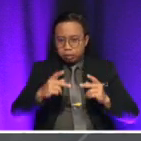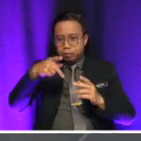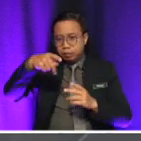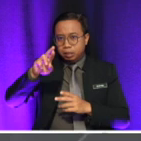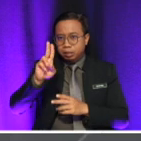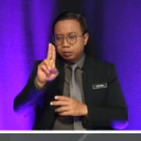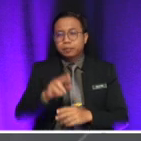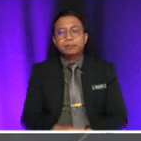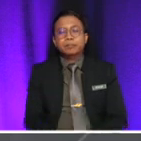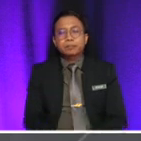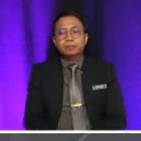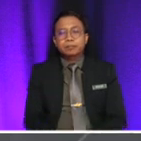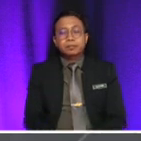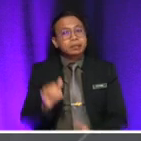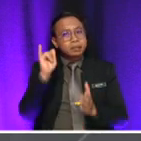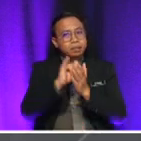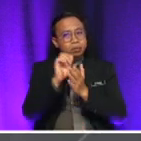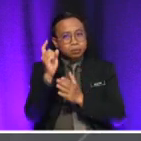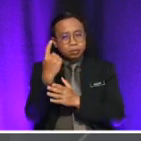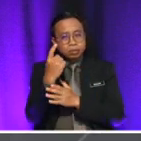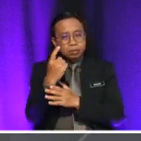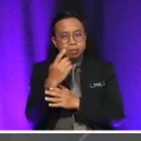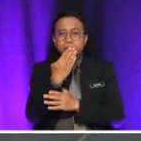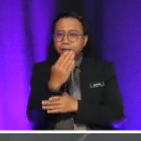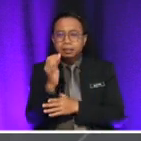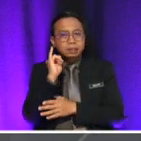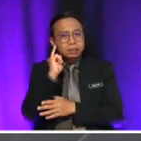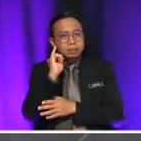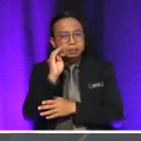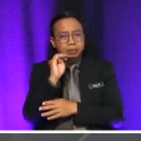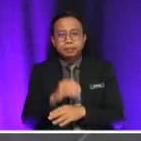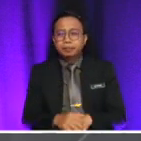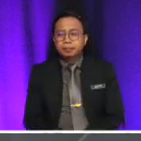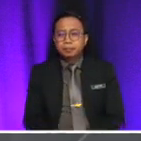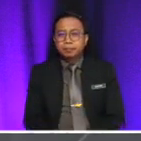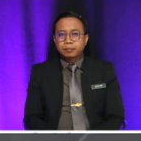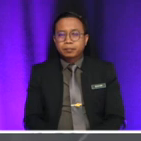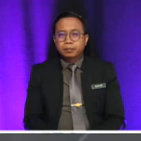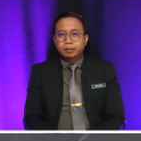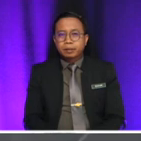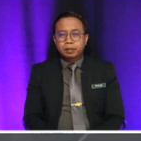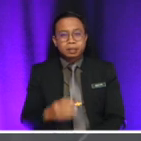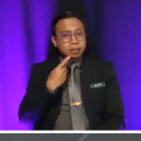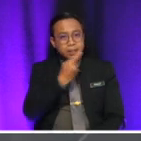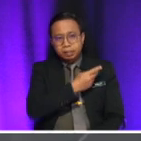oke itu saja Iman sebelum kita bagi ganjaran